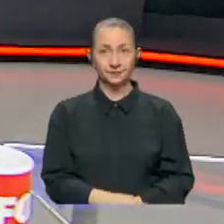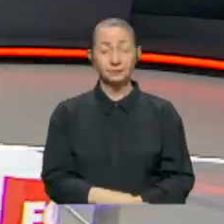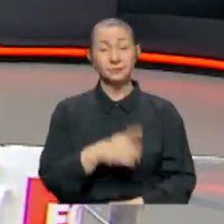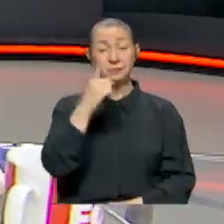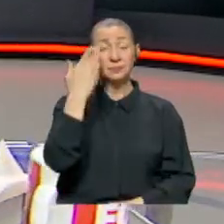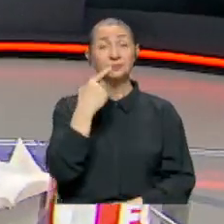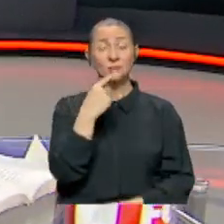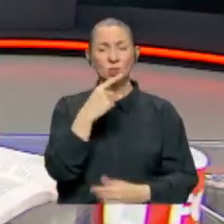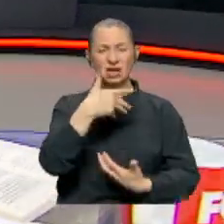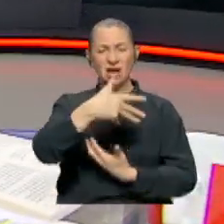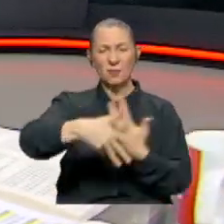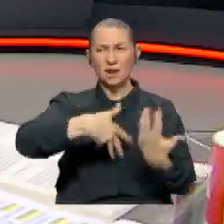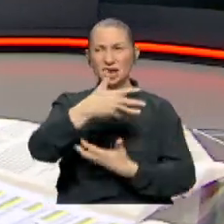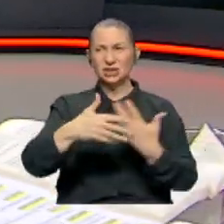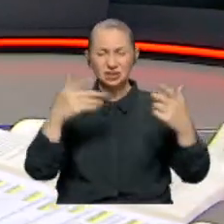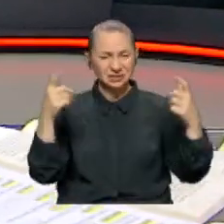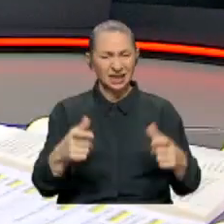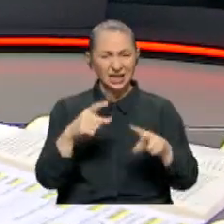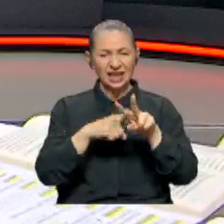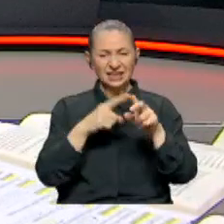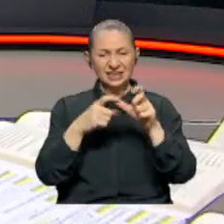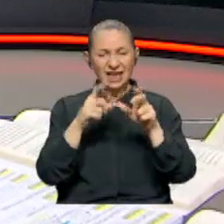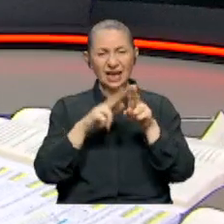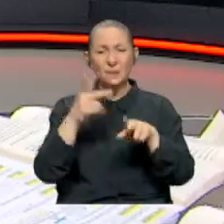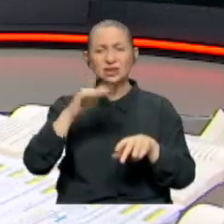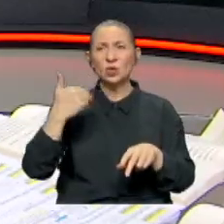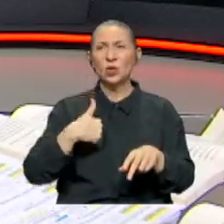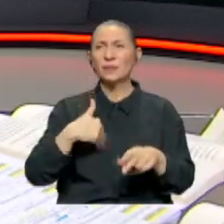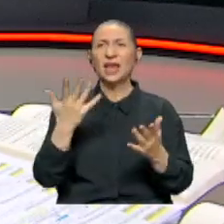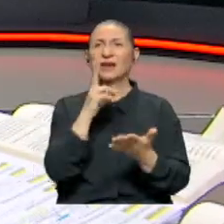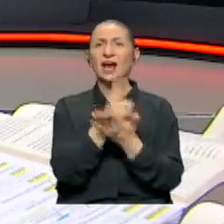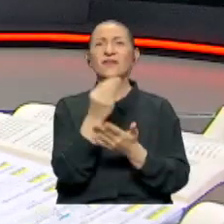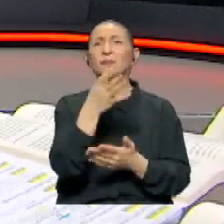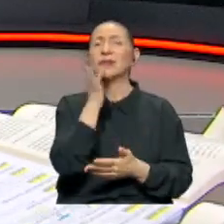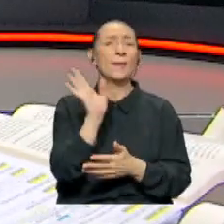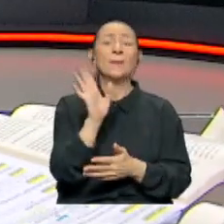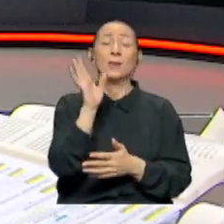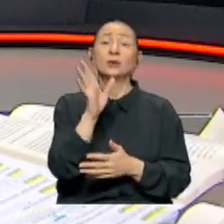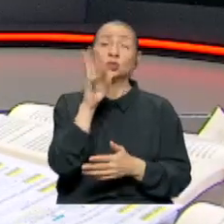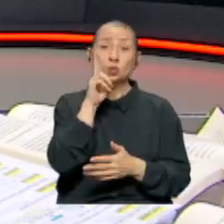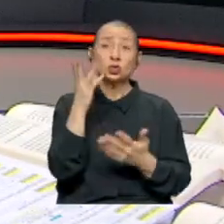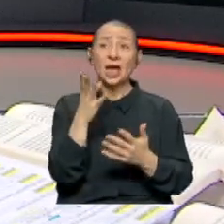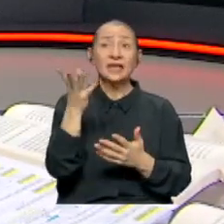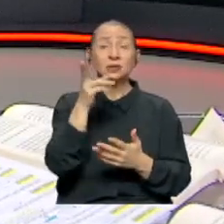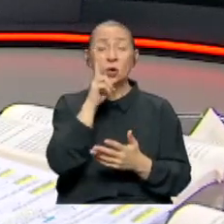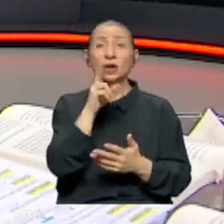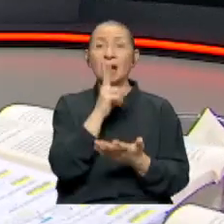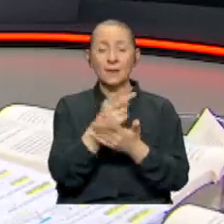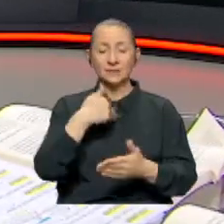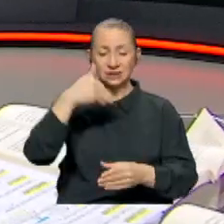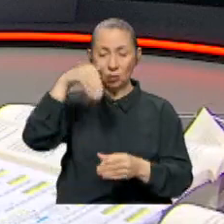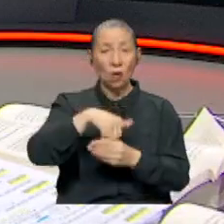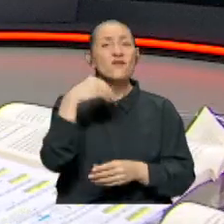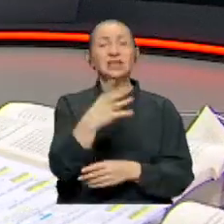benzleyicimiz diyor ki bu karmakarışık ortamda YSK ya da başka kurumlar neye karar verir bilemem ama bildiğim şu nihayetinde en son kararı biz